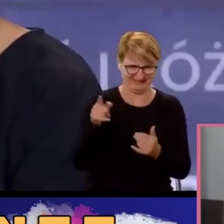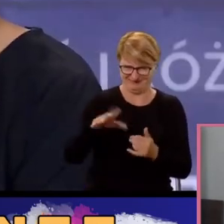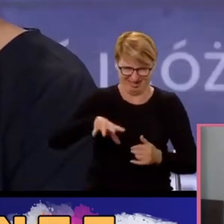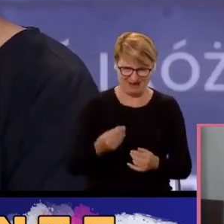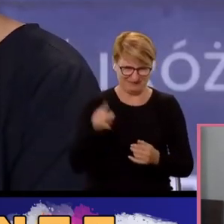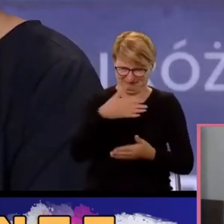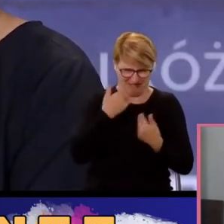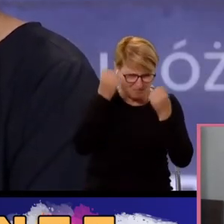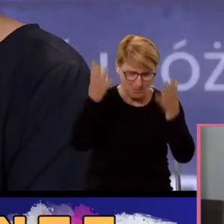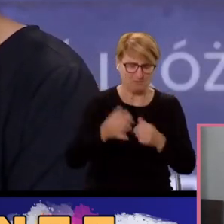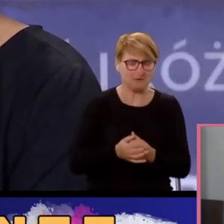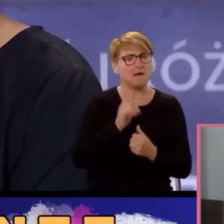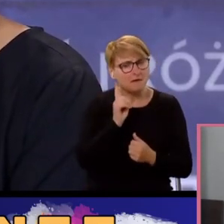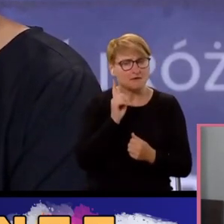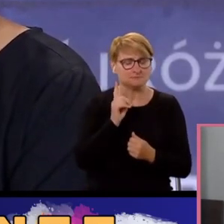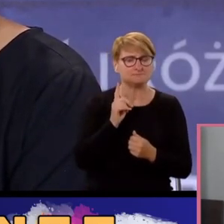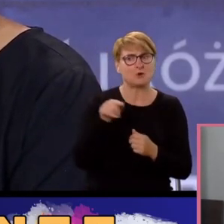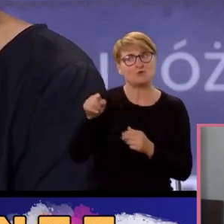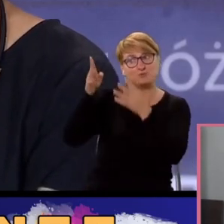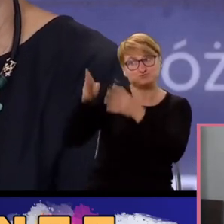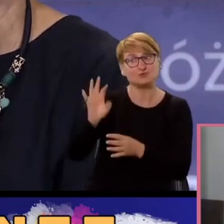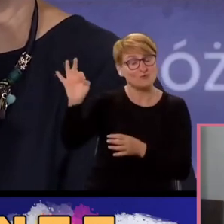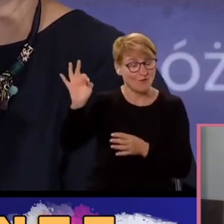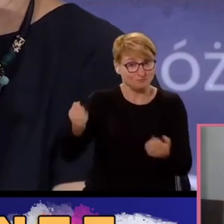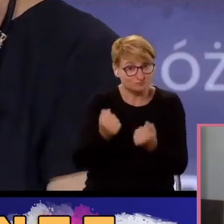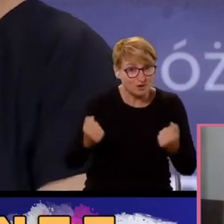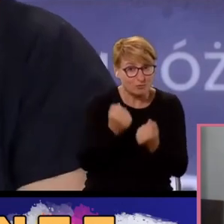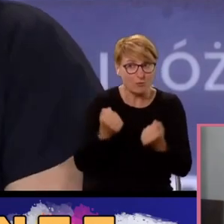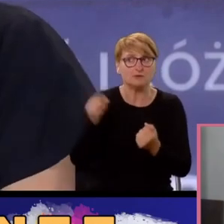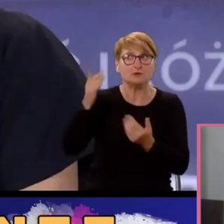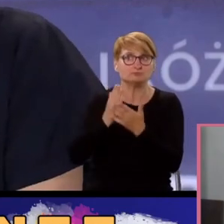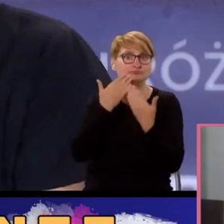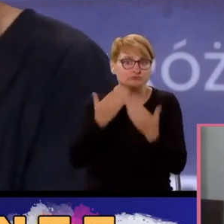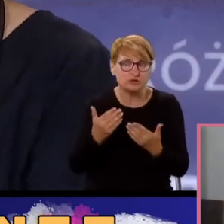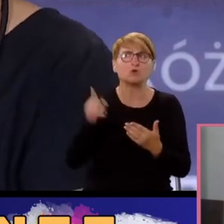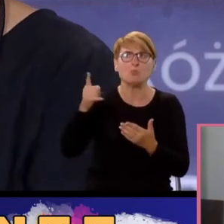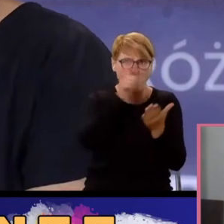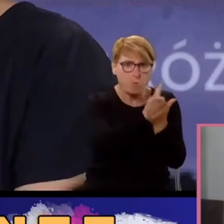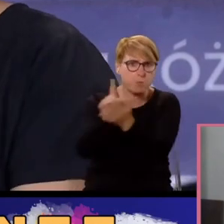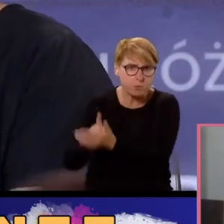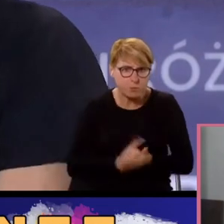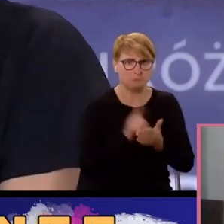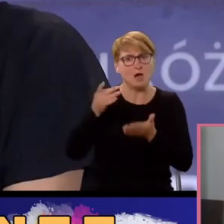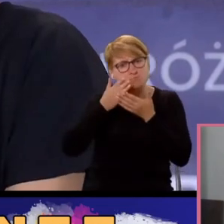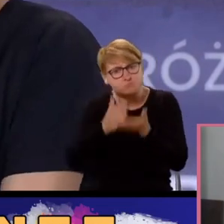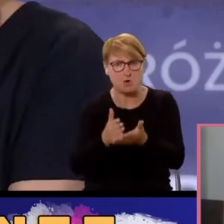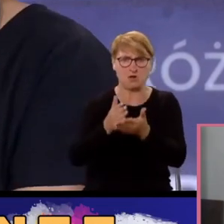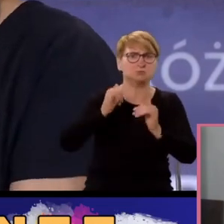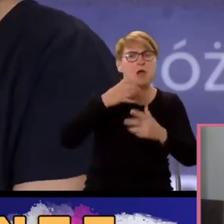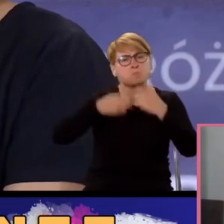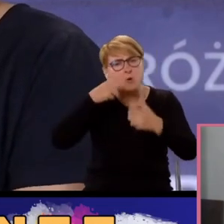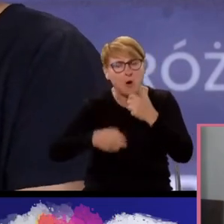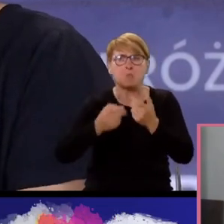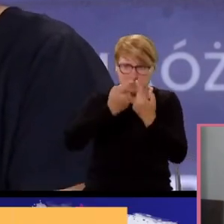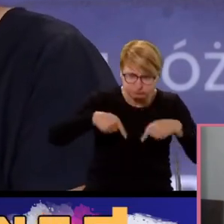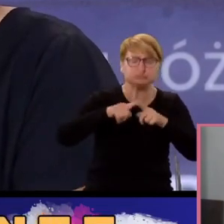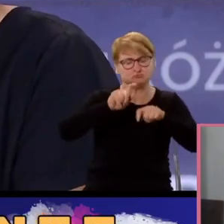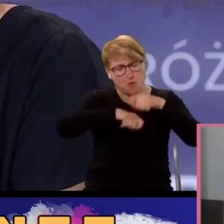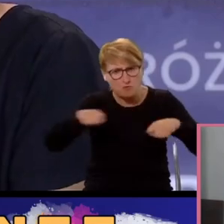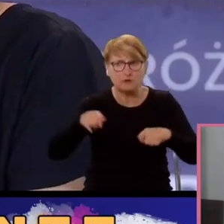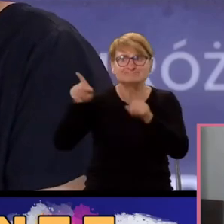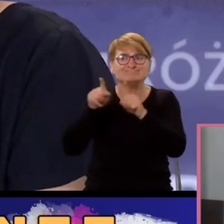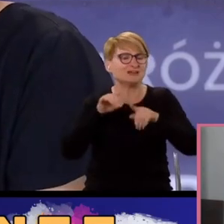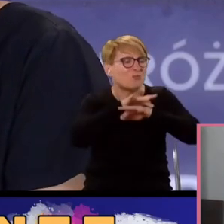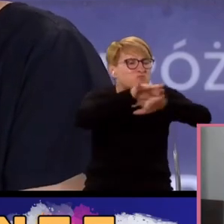może niemądrze, to jednak taka postawa pozwalała jej wybrnąć z każdej opresji, poradzić sobie z każdą problematyczną sytuacją i jeszcze